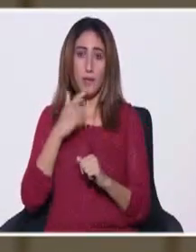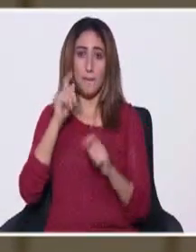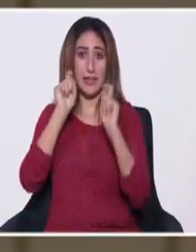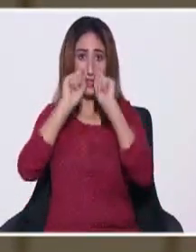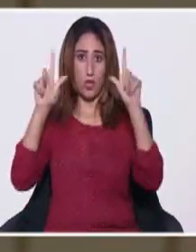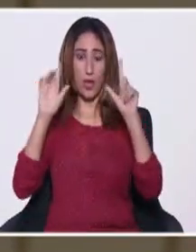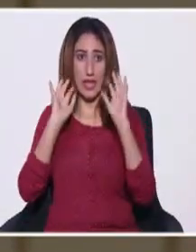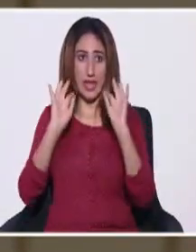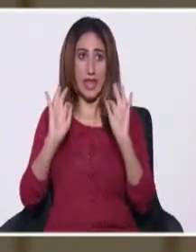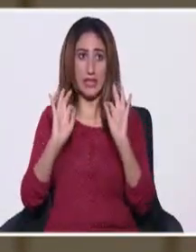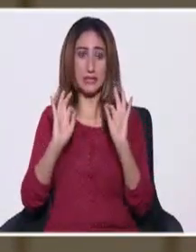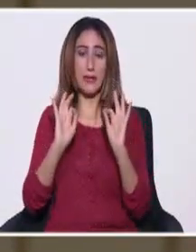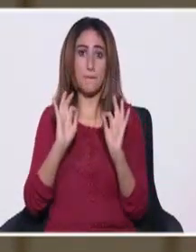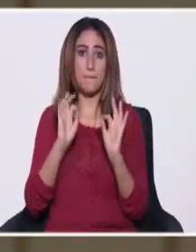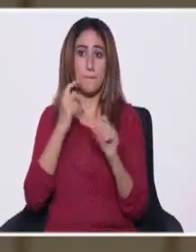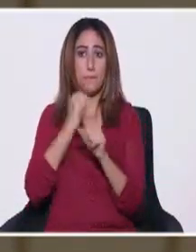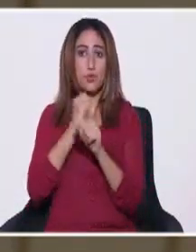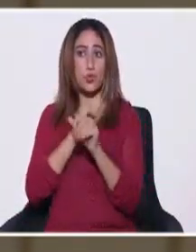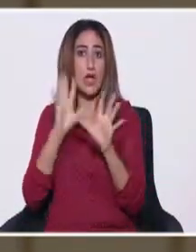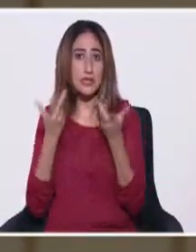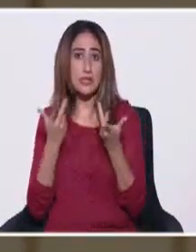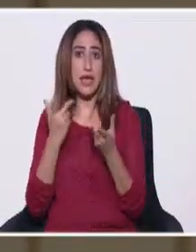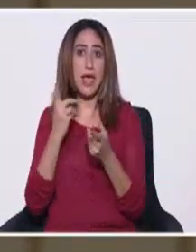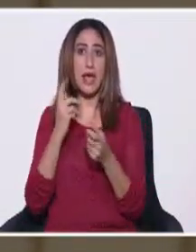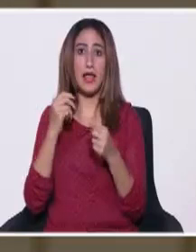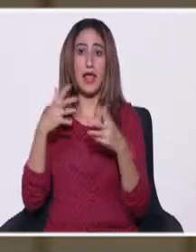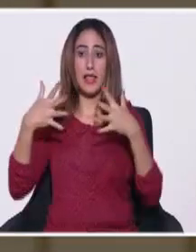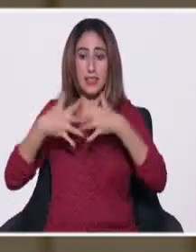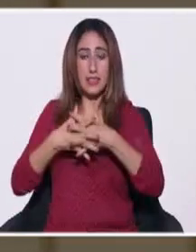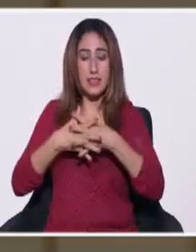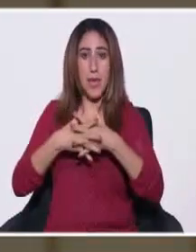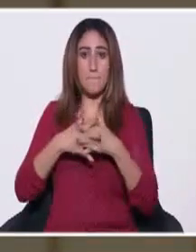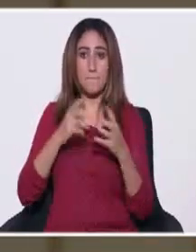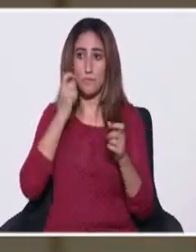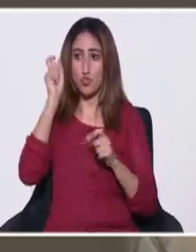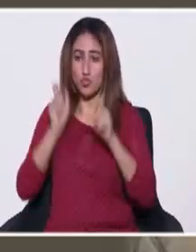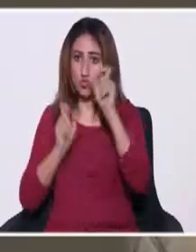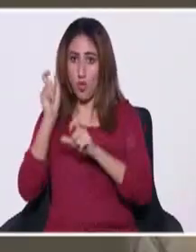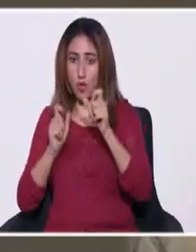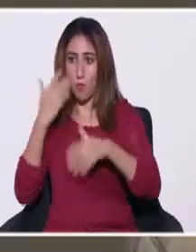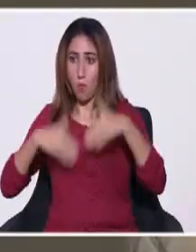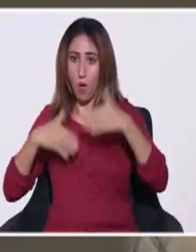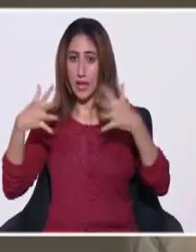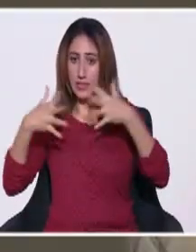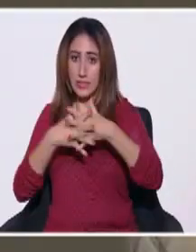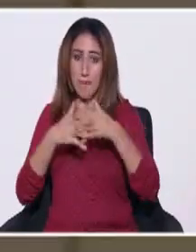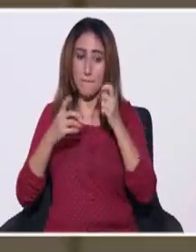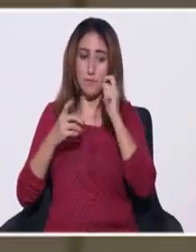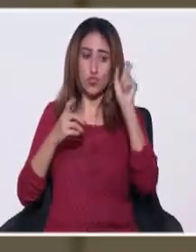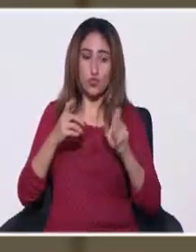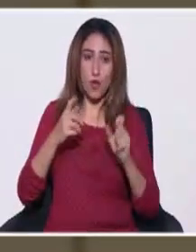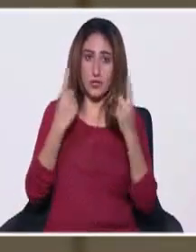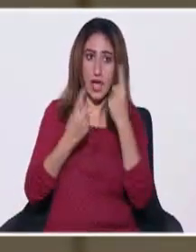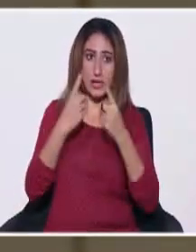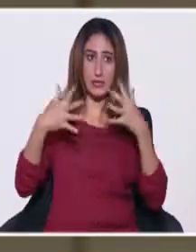كبيره بانهم يشتغلوا ازاي مع دمج الاشخاص ذوي الاعاقه في الحياه الثقافيه، فده هيكون مكسب